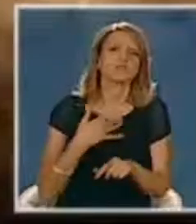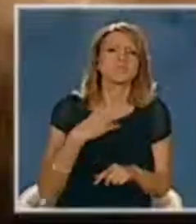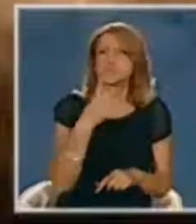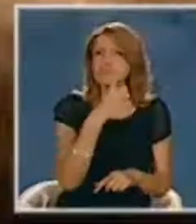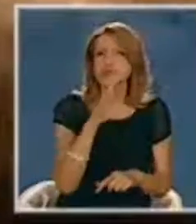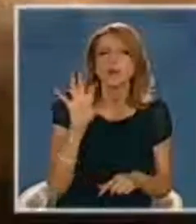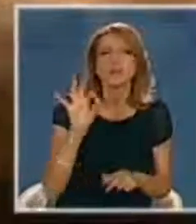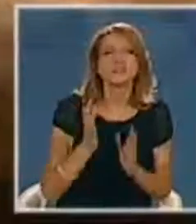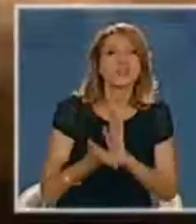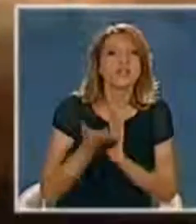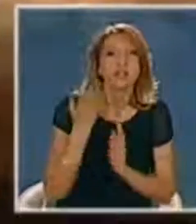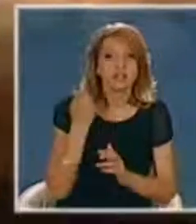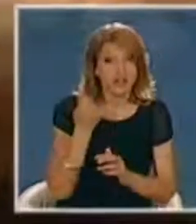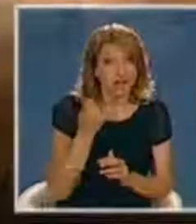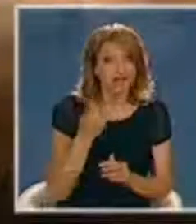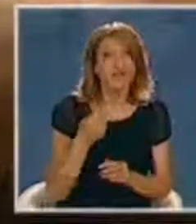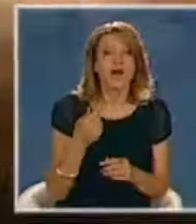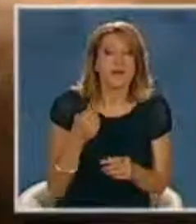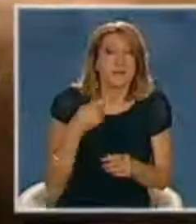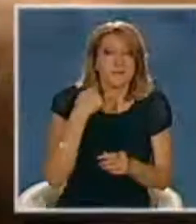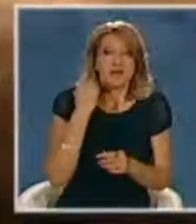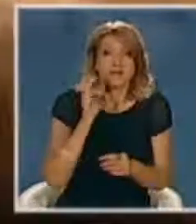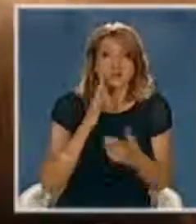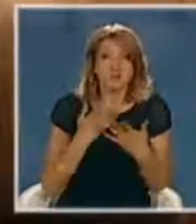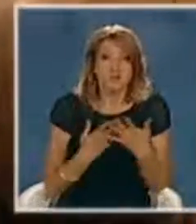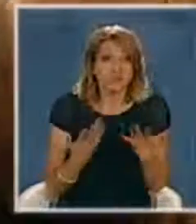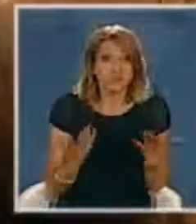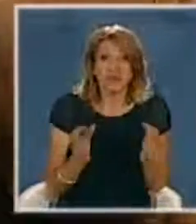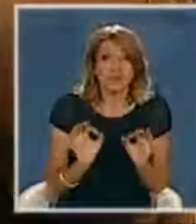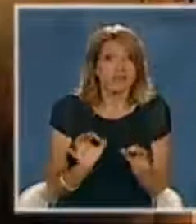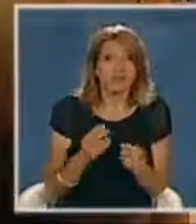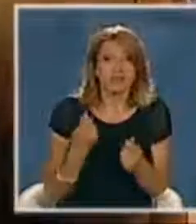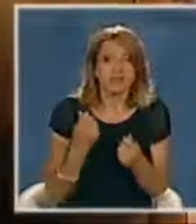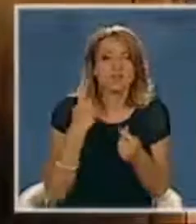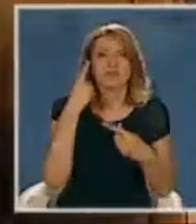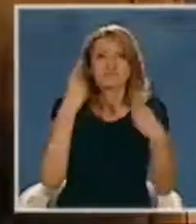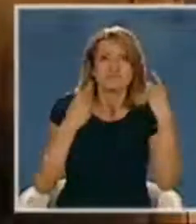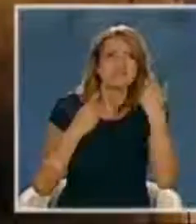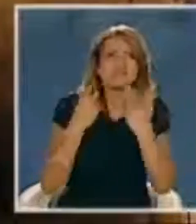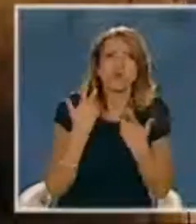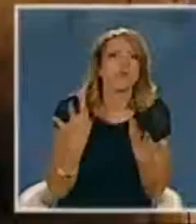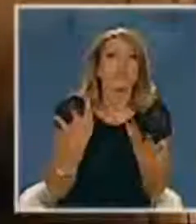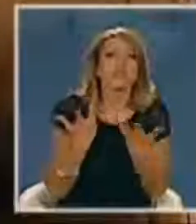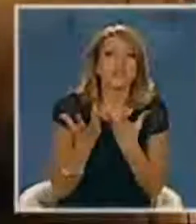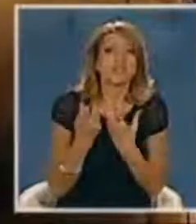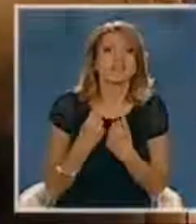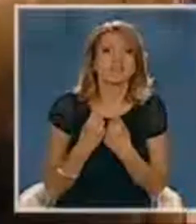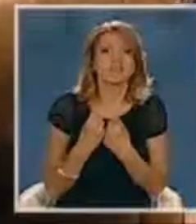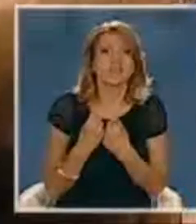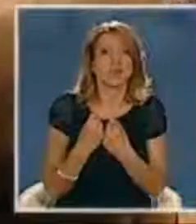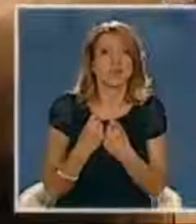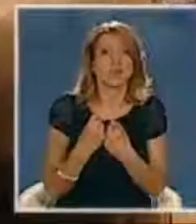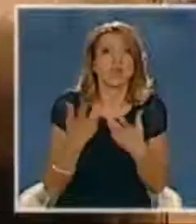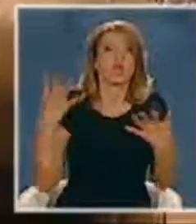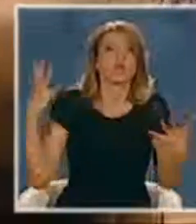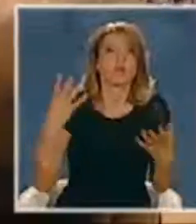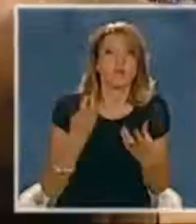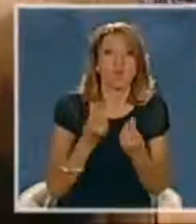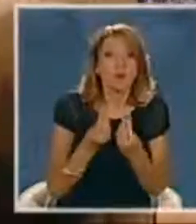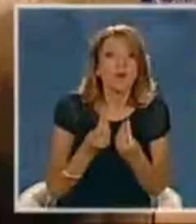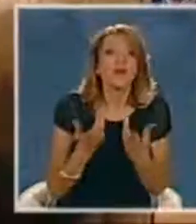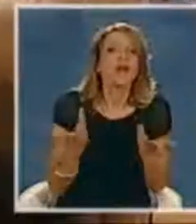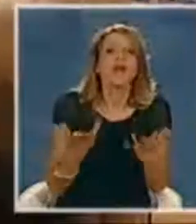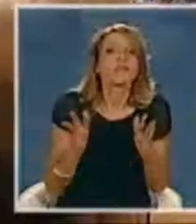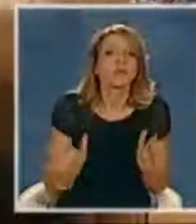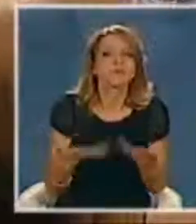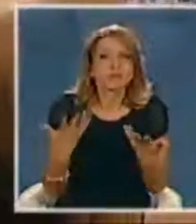за трансплантация. Родителите нямаха такива пари и се чудеха къде да ги съберат. Това е ужасна тема, списъка на изчакване. Да. И, а какво се